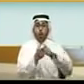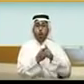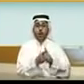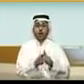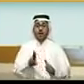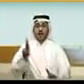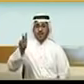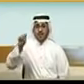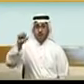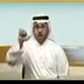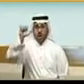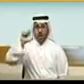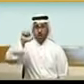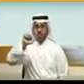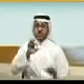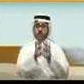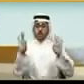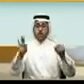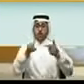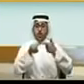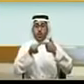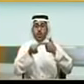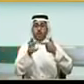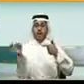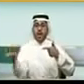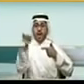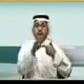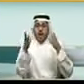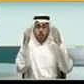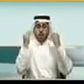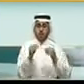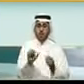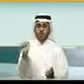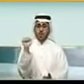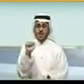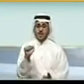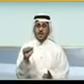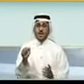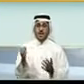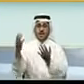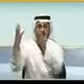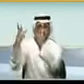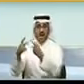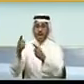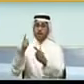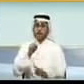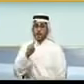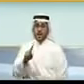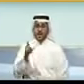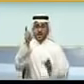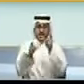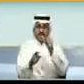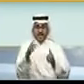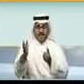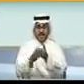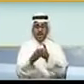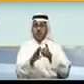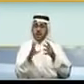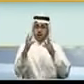التفويض الشامل وخدمة نقل المعلومات للمؤسسات التي يقل المعاملون فيها عن 100 عامل